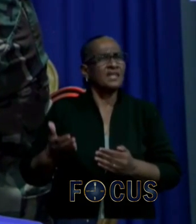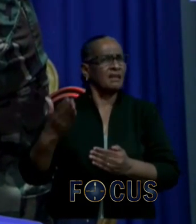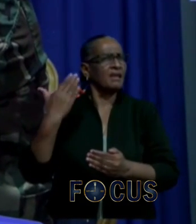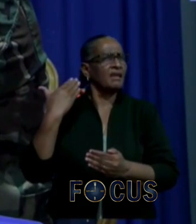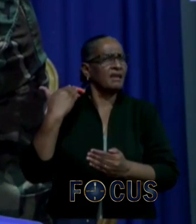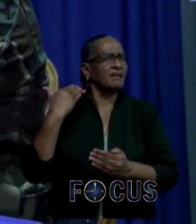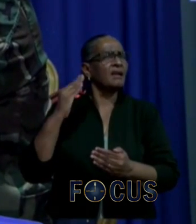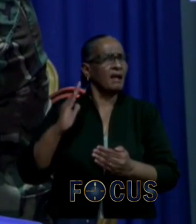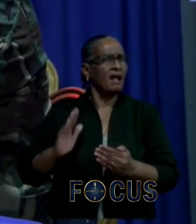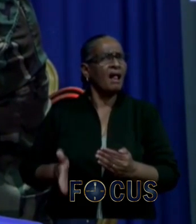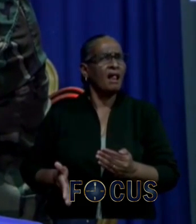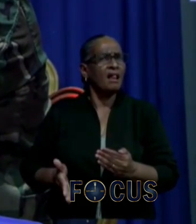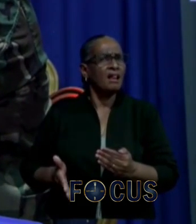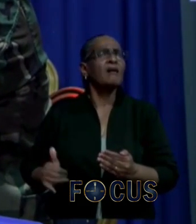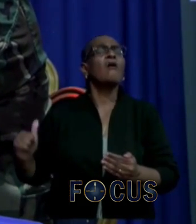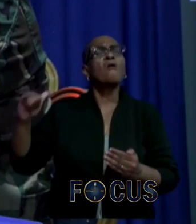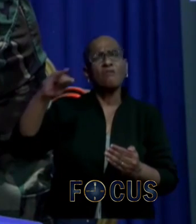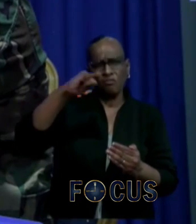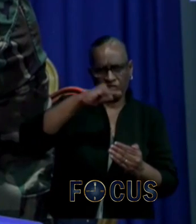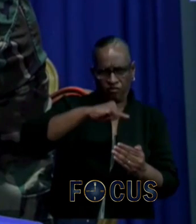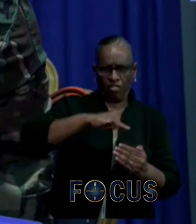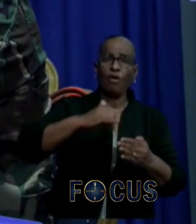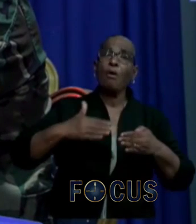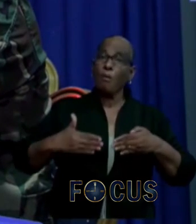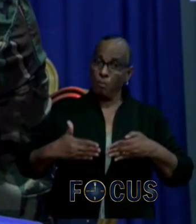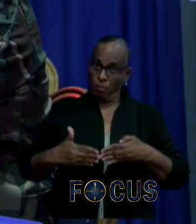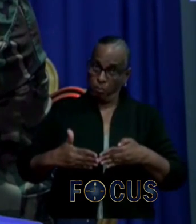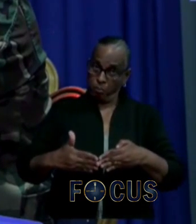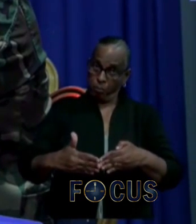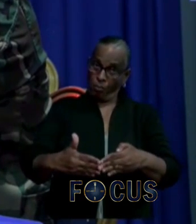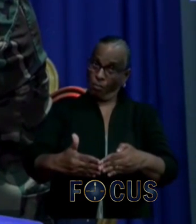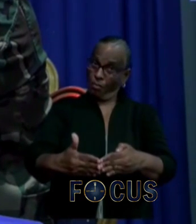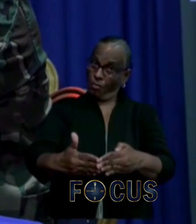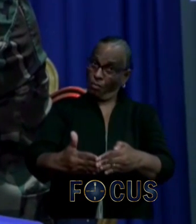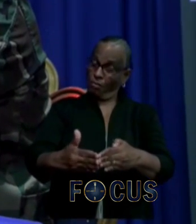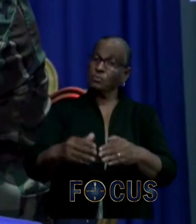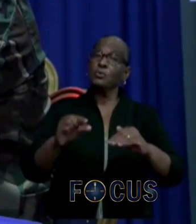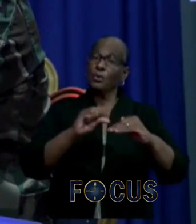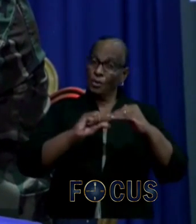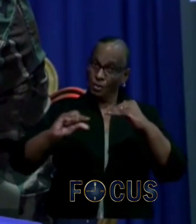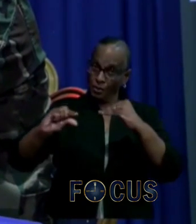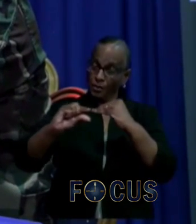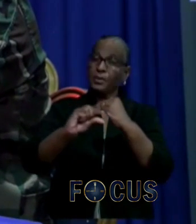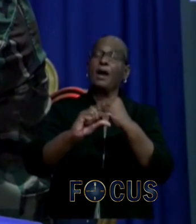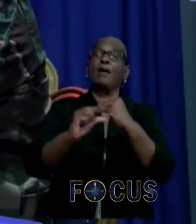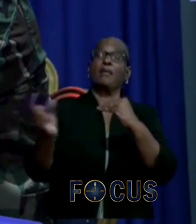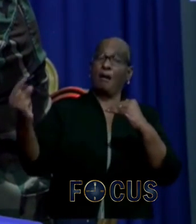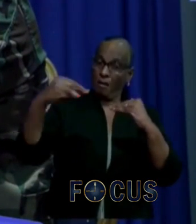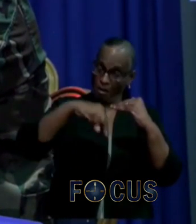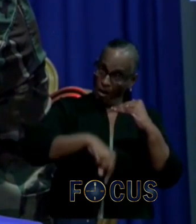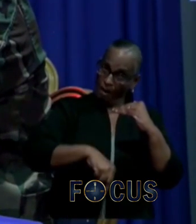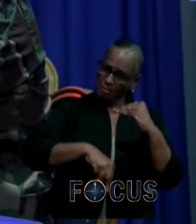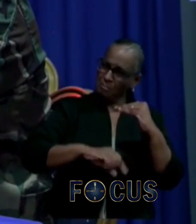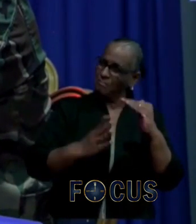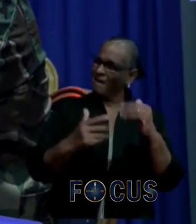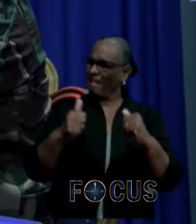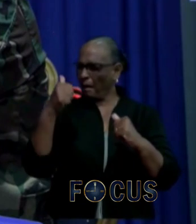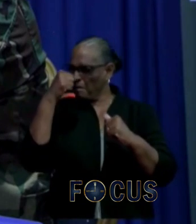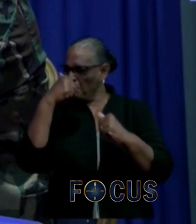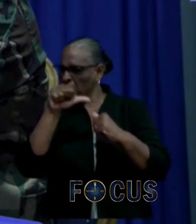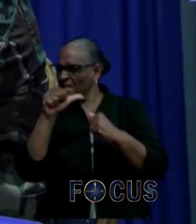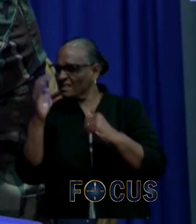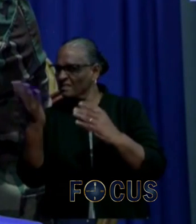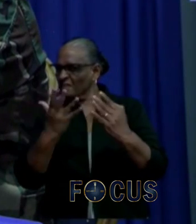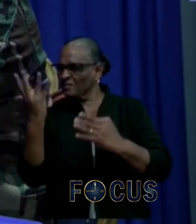Eerder hebben wij ook een repatriatievaart gehad vanuit Guyana. Er is denk ik een misverstand